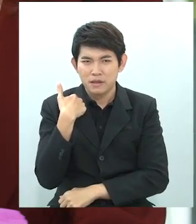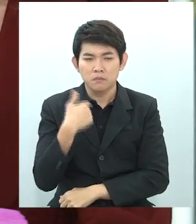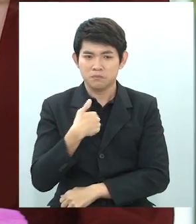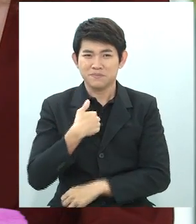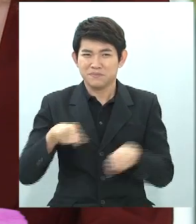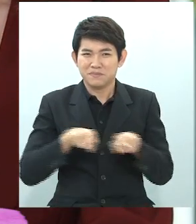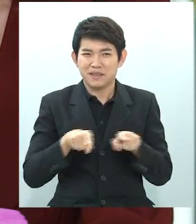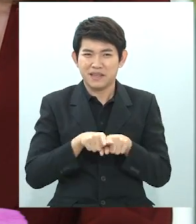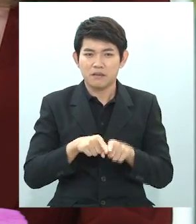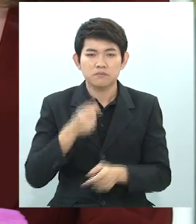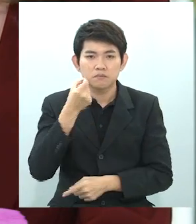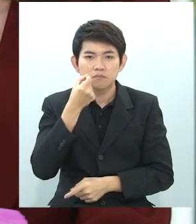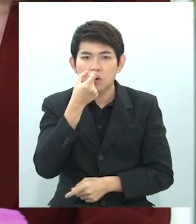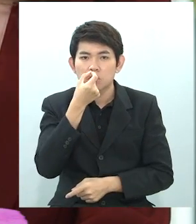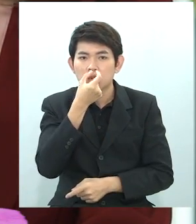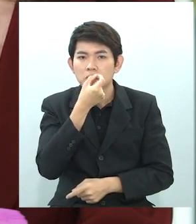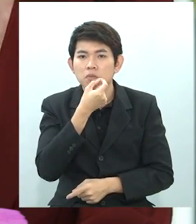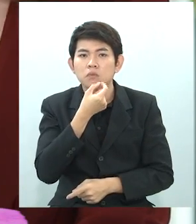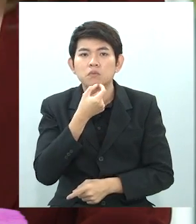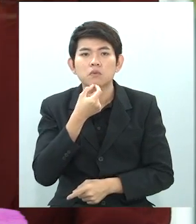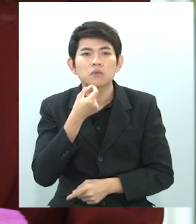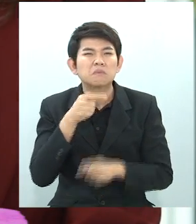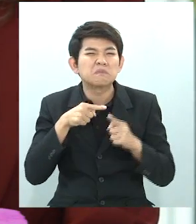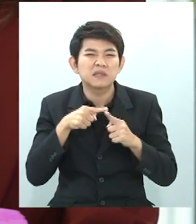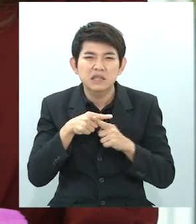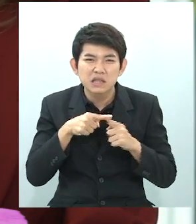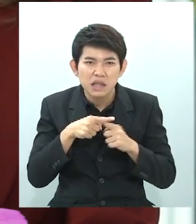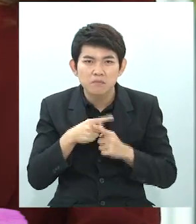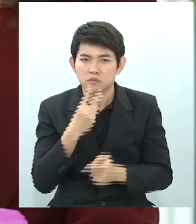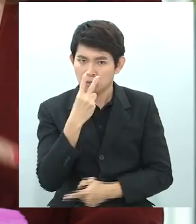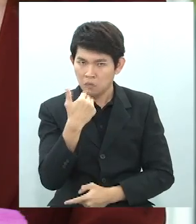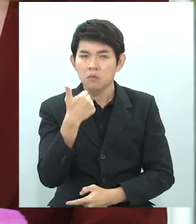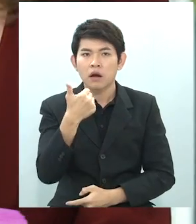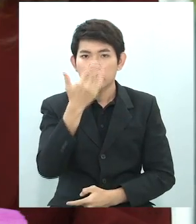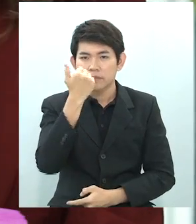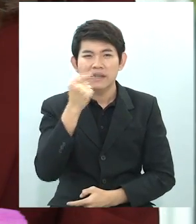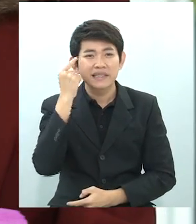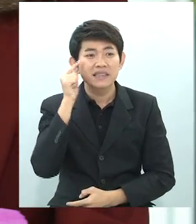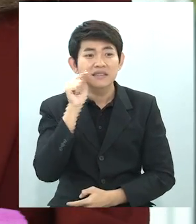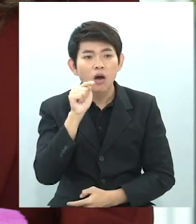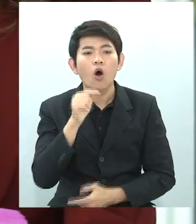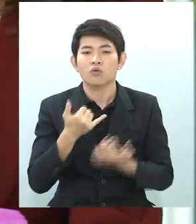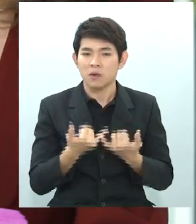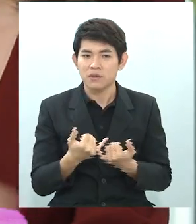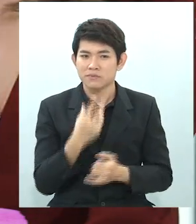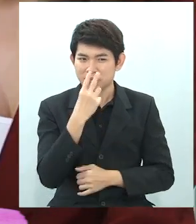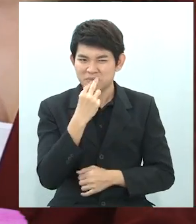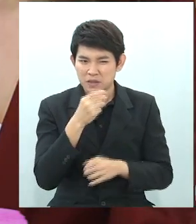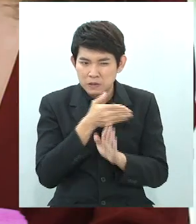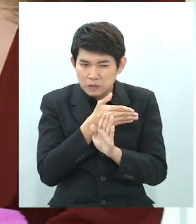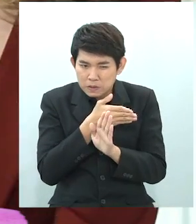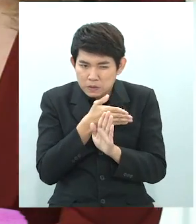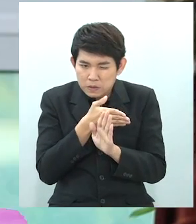ที่จะต้องมีสิวอักเสบขึ้นในบริเวณไหนสักที่หนึ่งให้เห็นเลยว่าบอกว่าได้เวลาแล้วค่ะอันนี้นี่มันก็เกี่ย